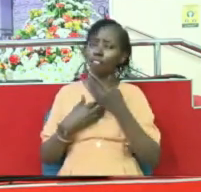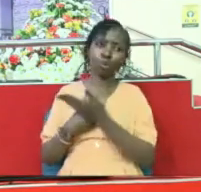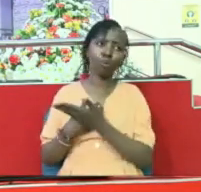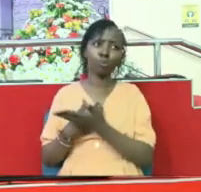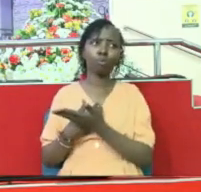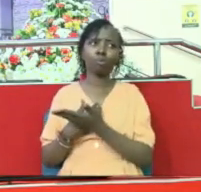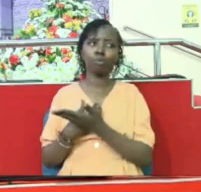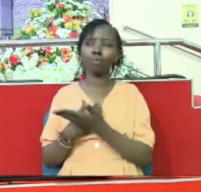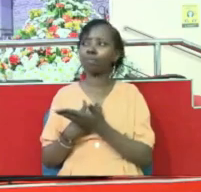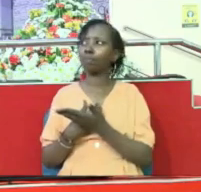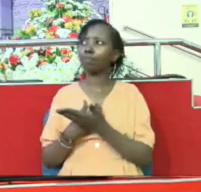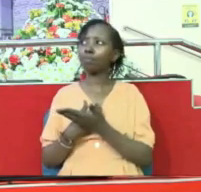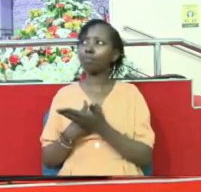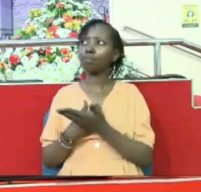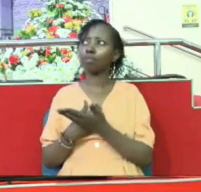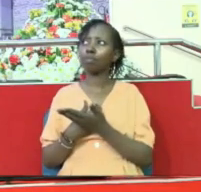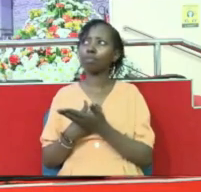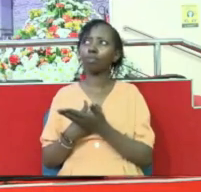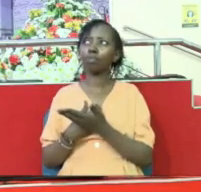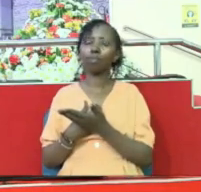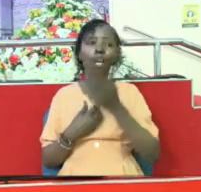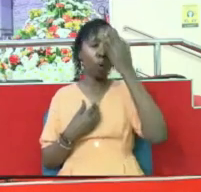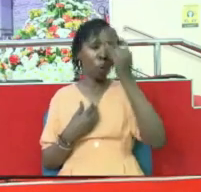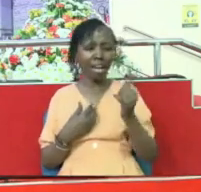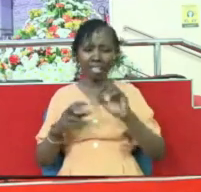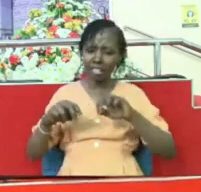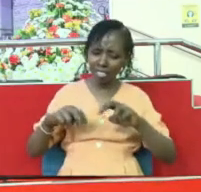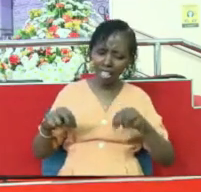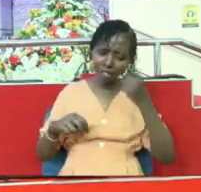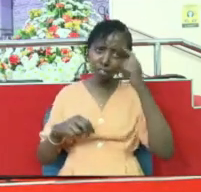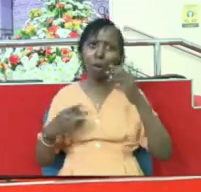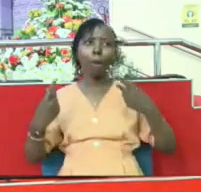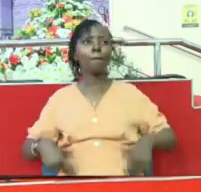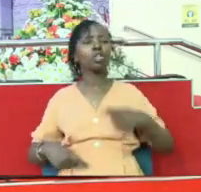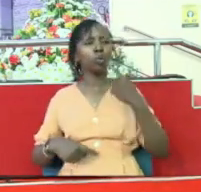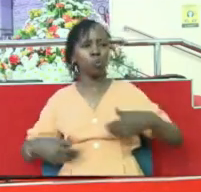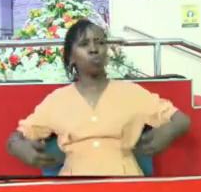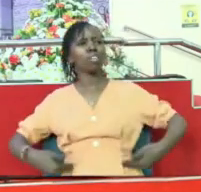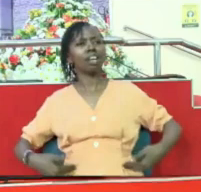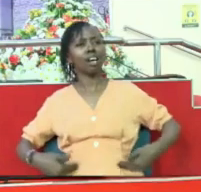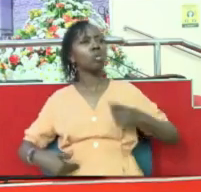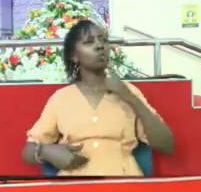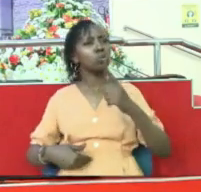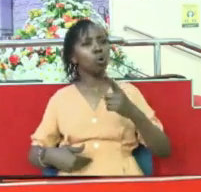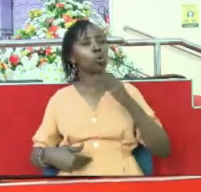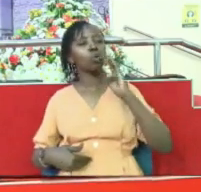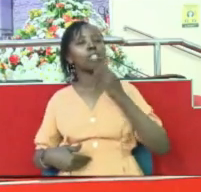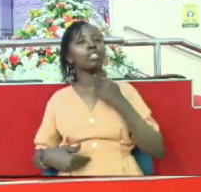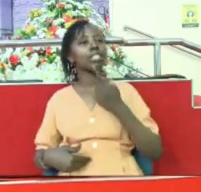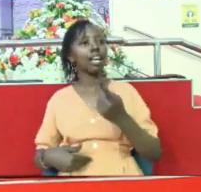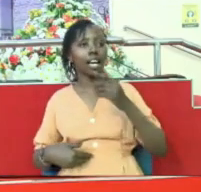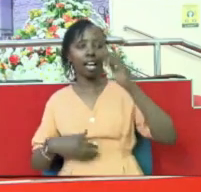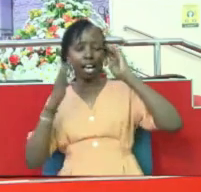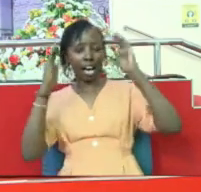the uko nyuma, they are looking for below 40. Wanatafuta wale wako chini ya miaka 40. So greet your neighbor. Kwa hivyo msalimie jirani. And tell